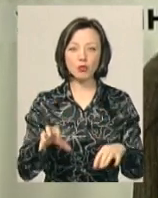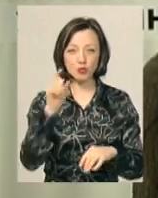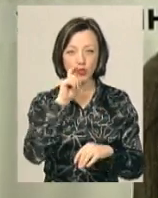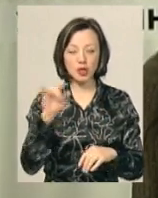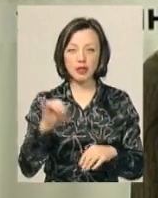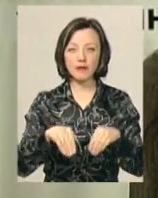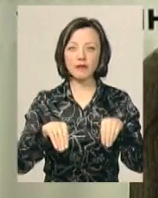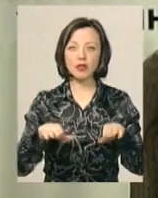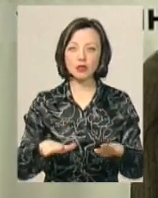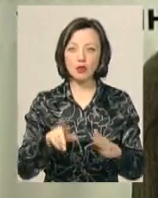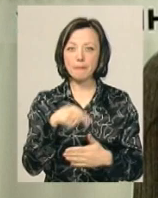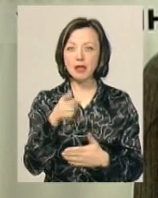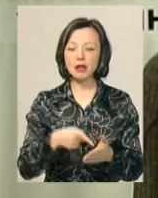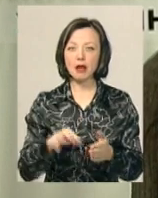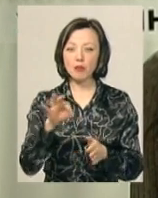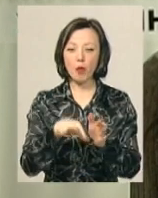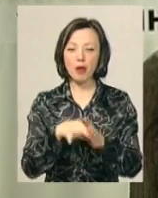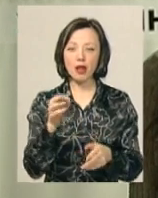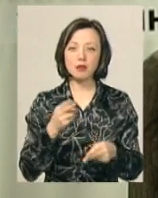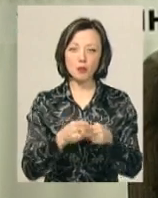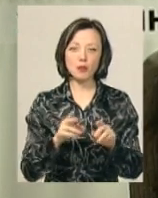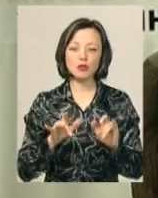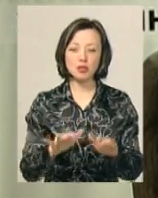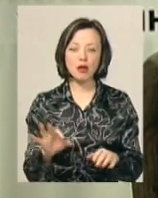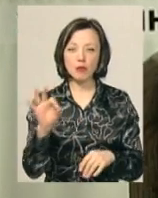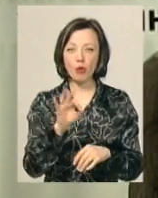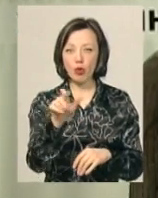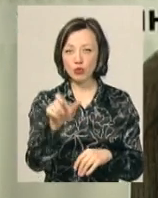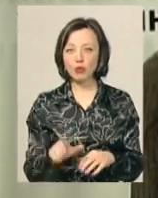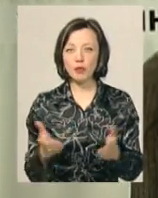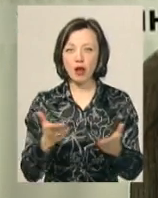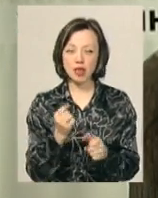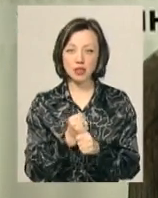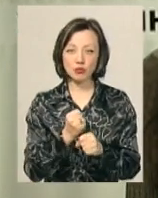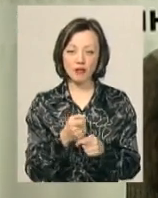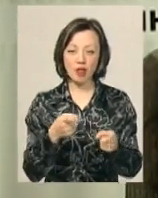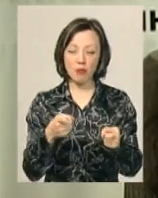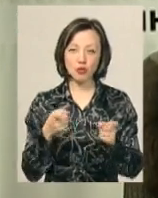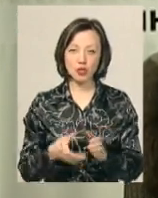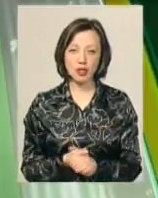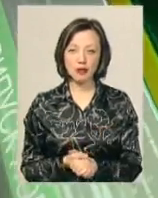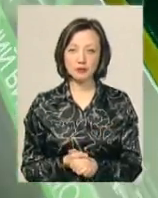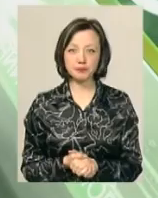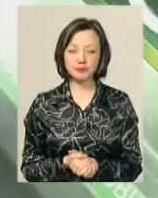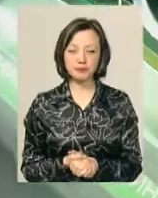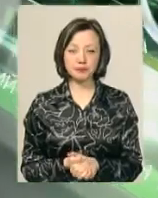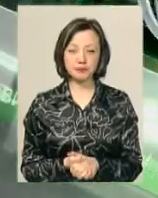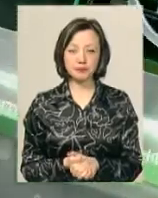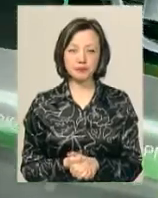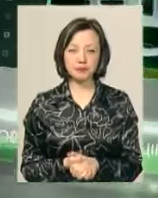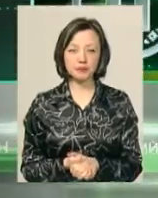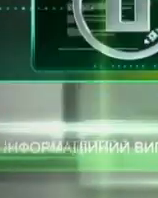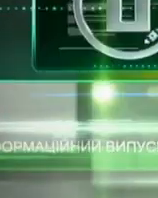України та вирішується питання про обрання запобіжного заходу відносно особи, яка здійснювала постріли.